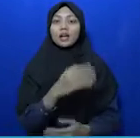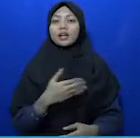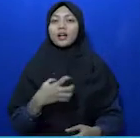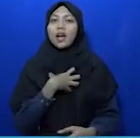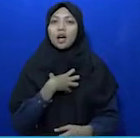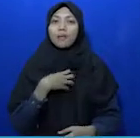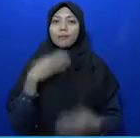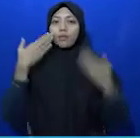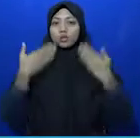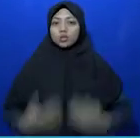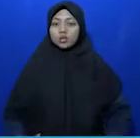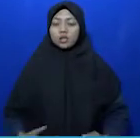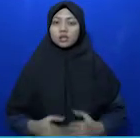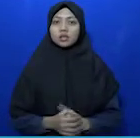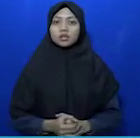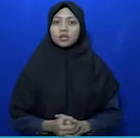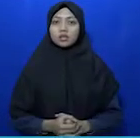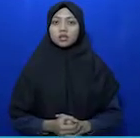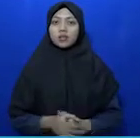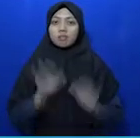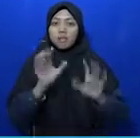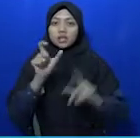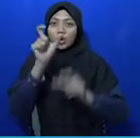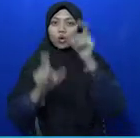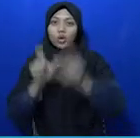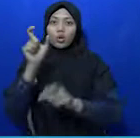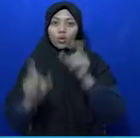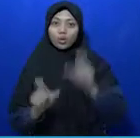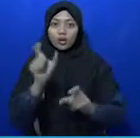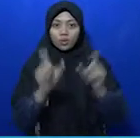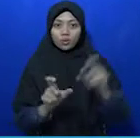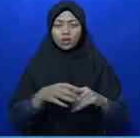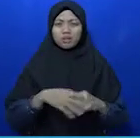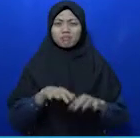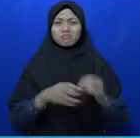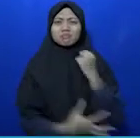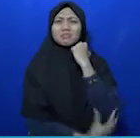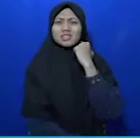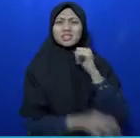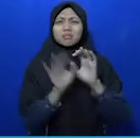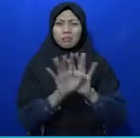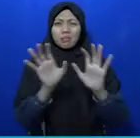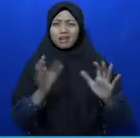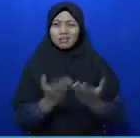Rakyat Papua yang tetap miskin meskipun menyanding gunung emas gitu ya, itu